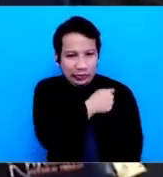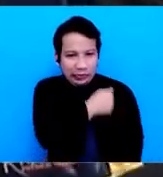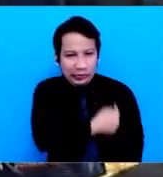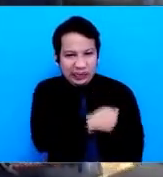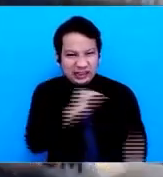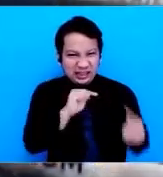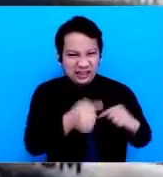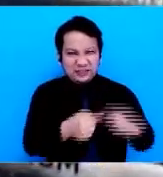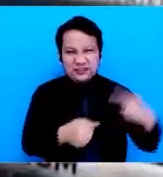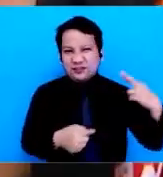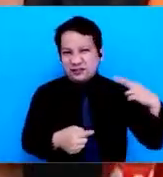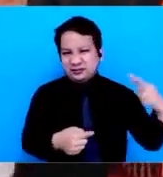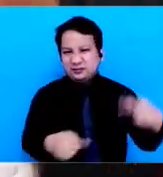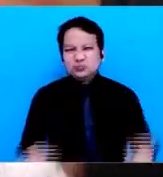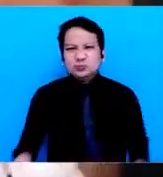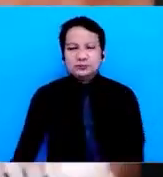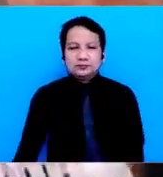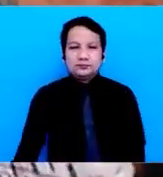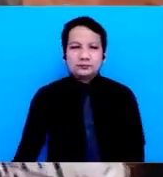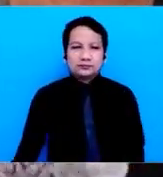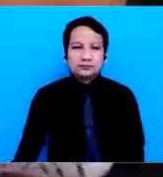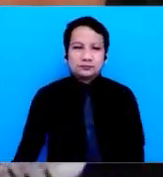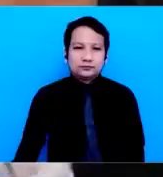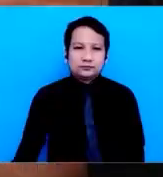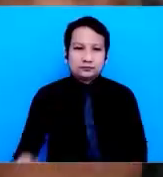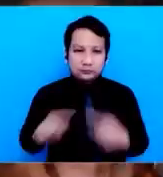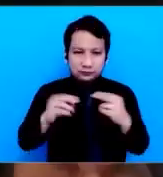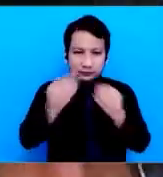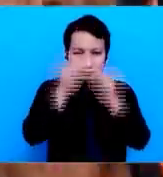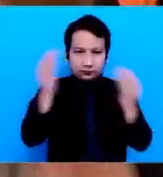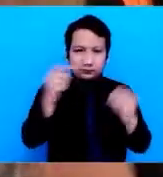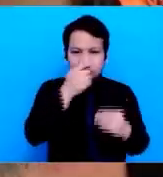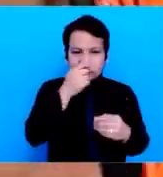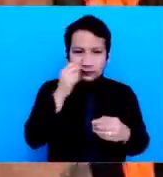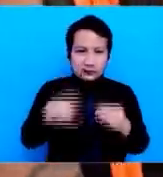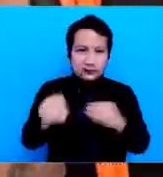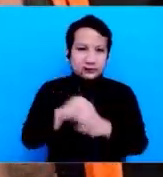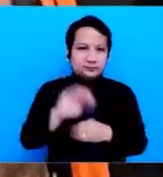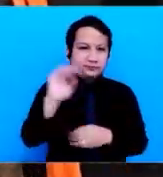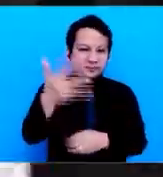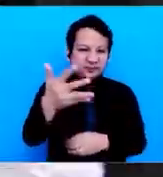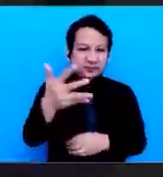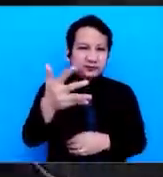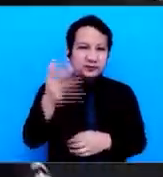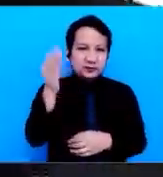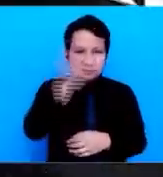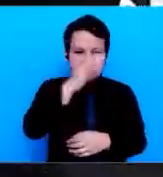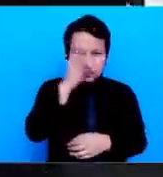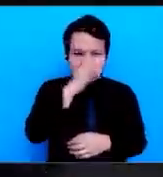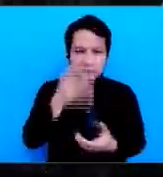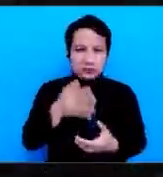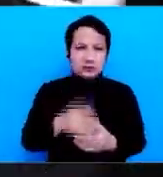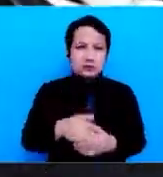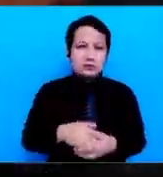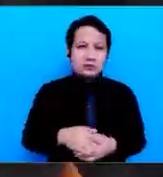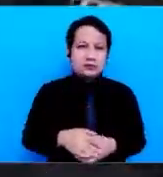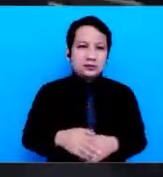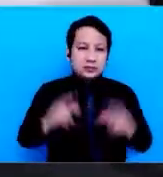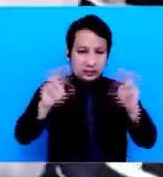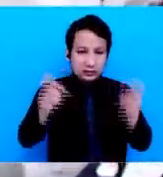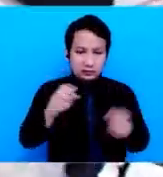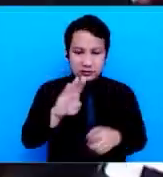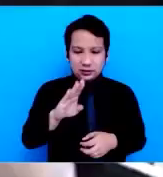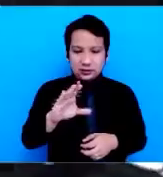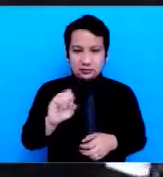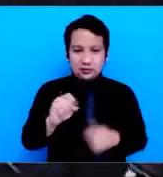kanang balikat. Sa kanyang panalo, si Magsayo ang ikalimang Pinoy na kasalukuyang may boxing title. Kabilang narito